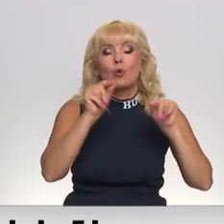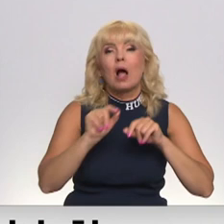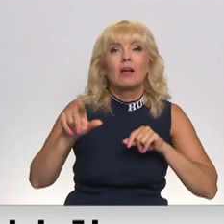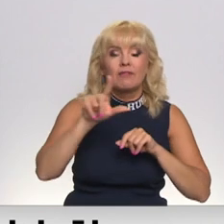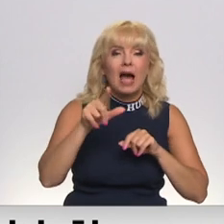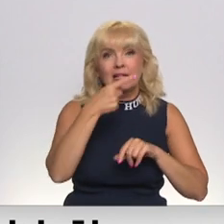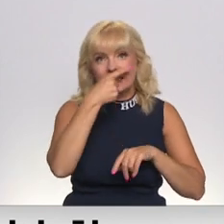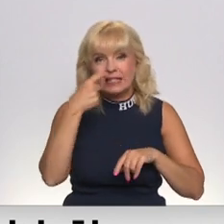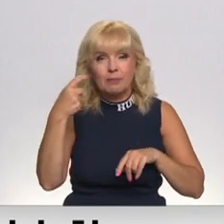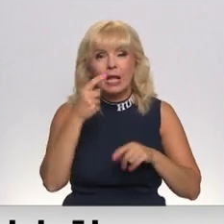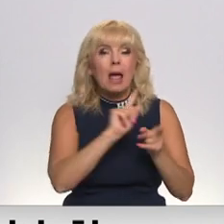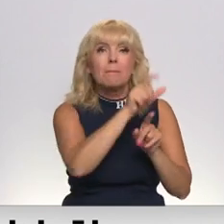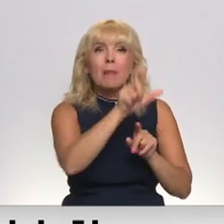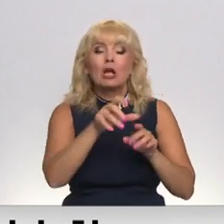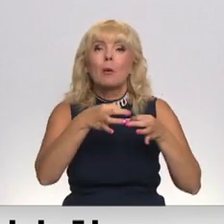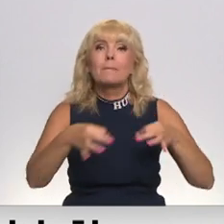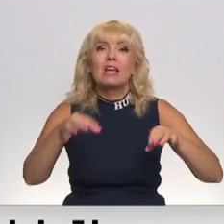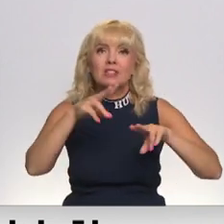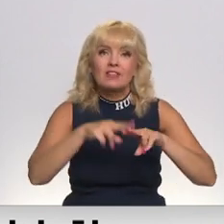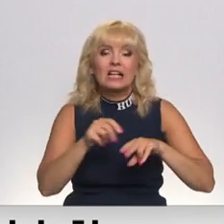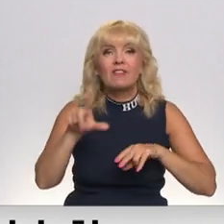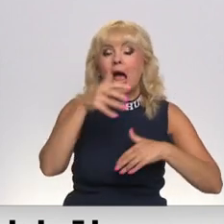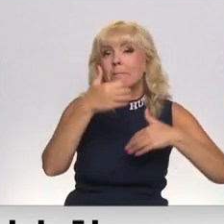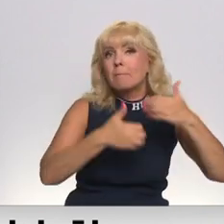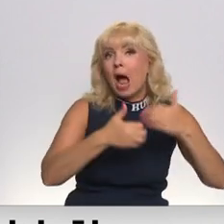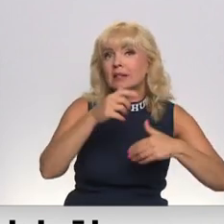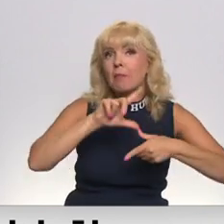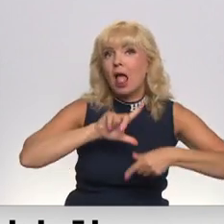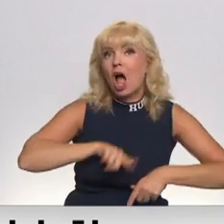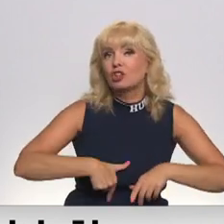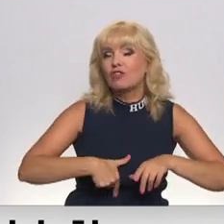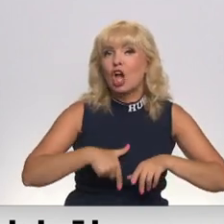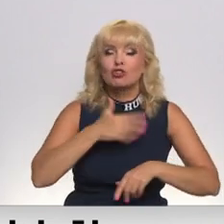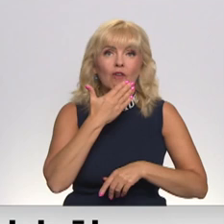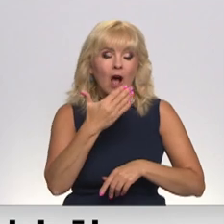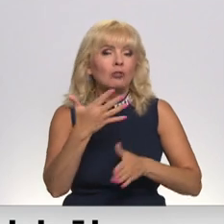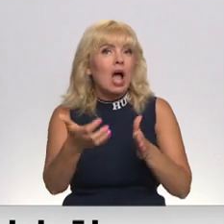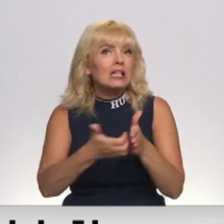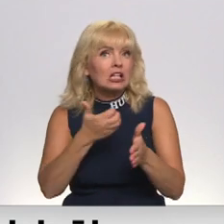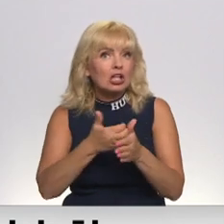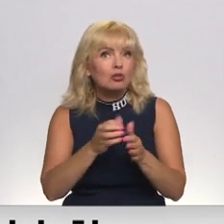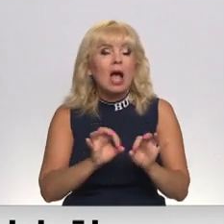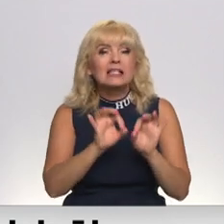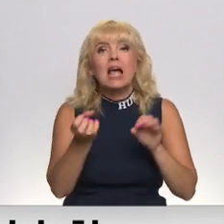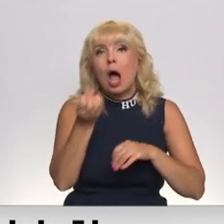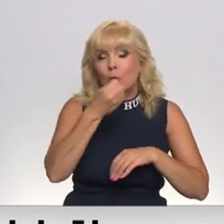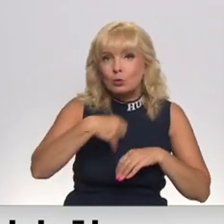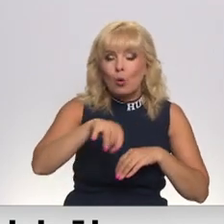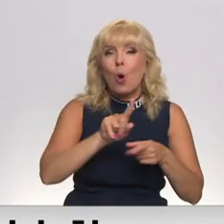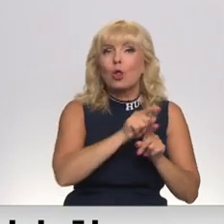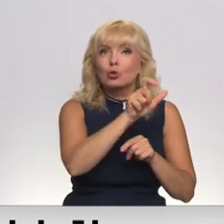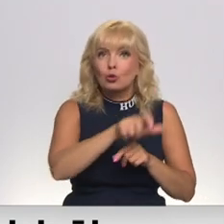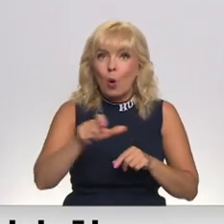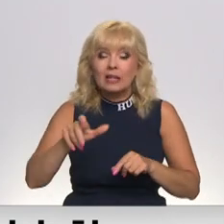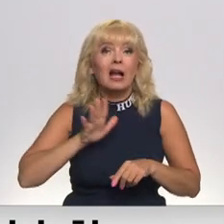nekā 100 pedagogu vakanču, visvairāk matemātikā un latviešu valodā. Ļoti trūkst arī sākuma skolas pedagogu.